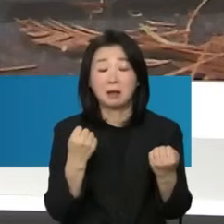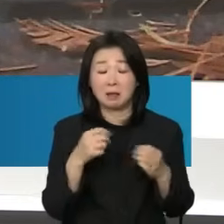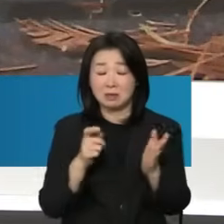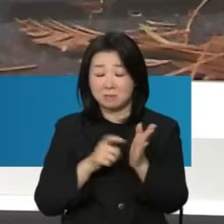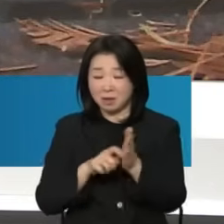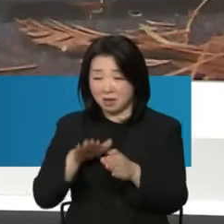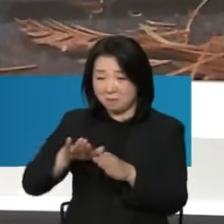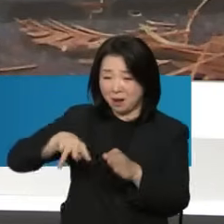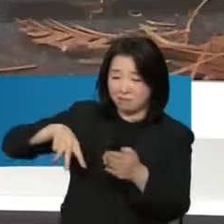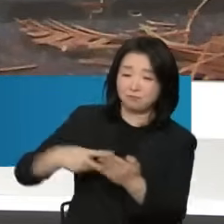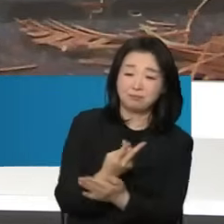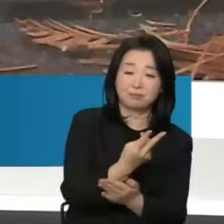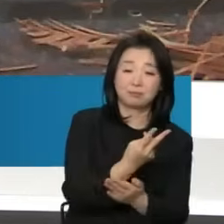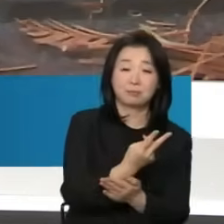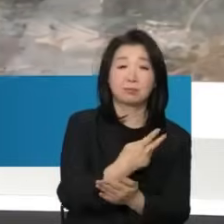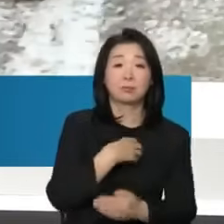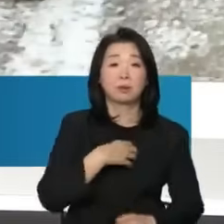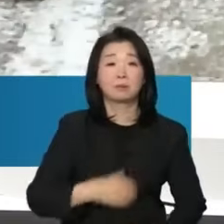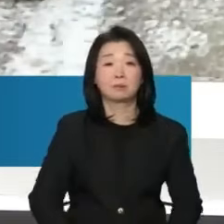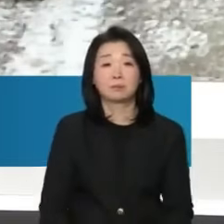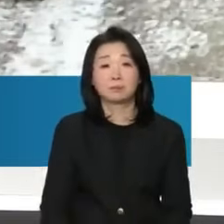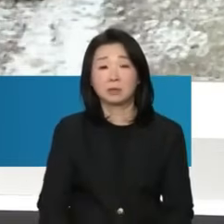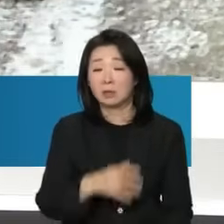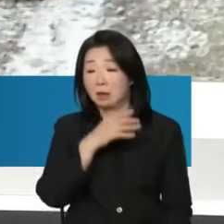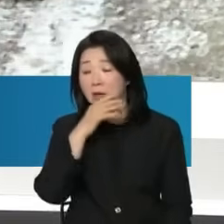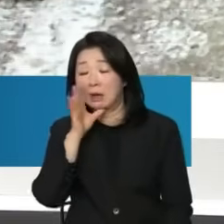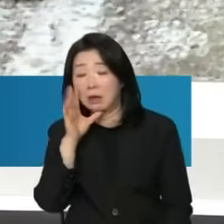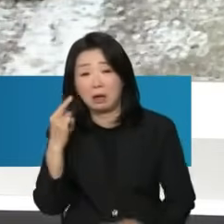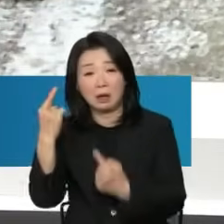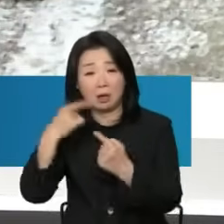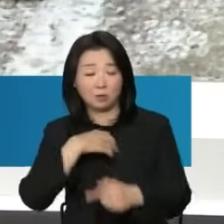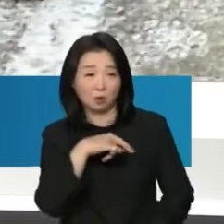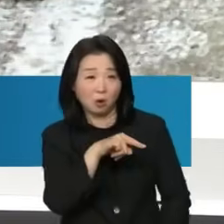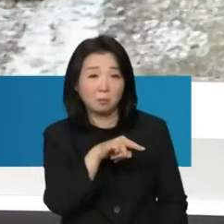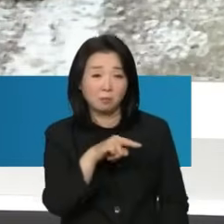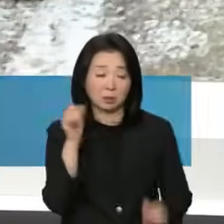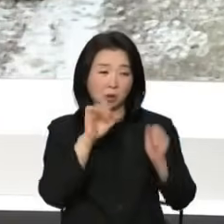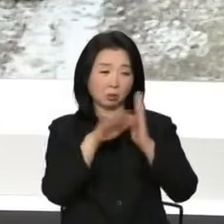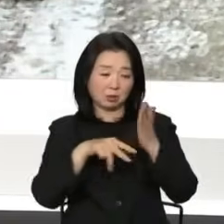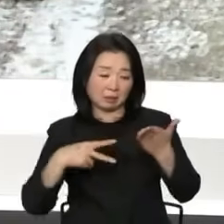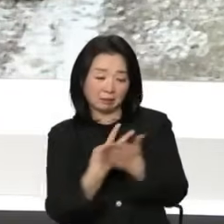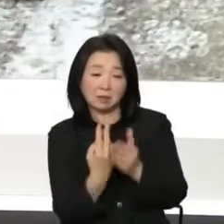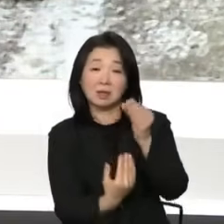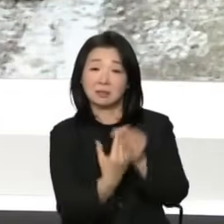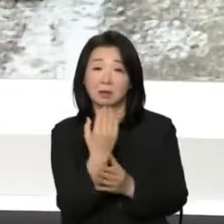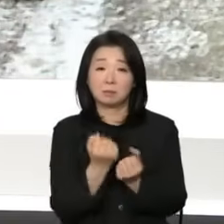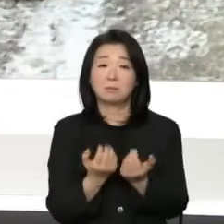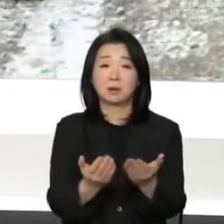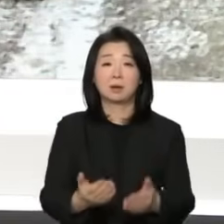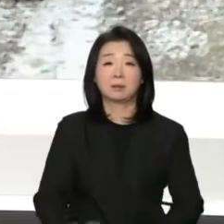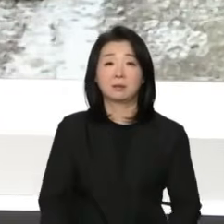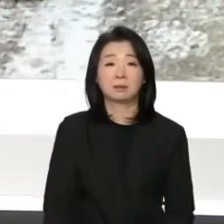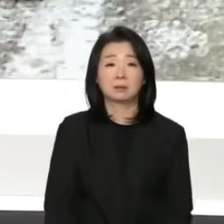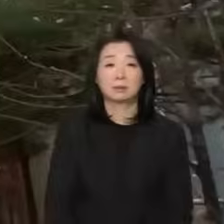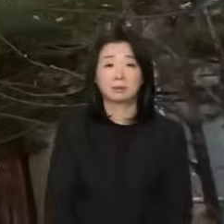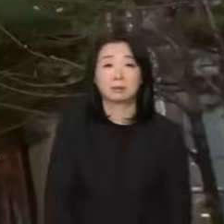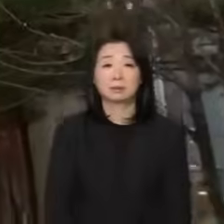밟았다간 미끄러질 우려가 큽니다. 고령층에 특히 위험한 겨울철 낙상 사고를 강나연 기자가 설명해드립니다.